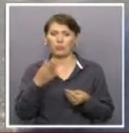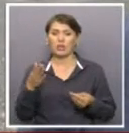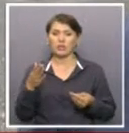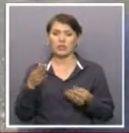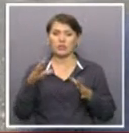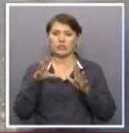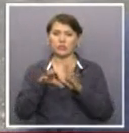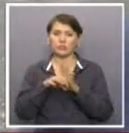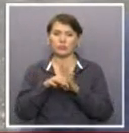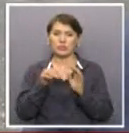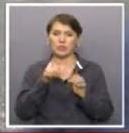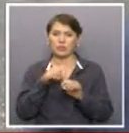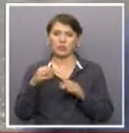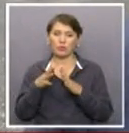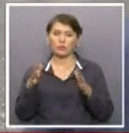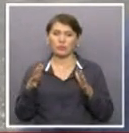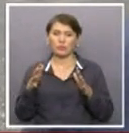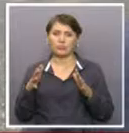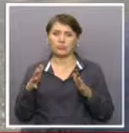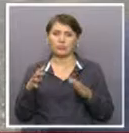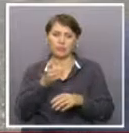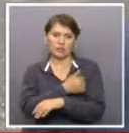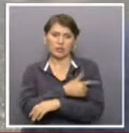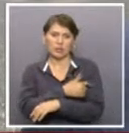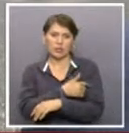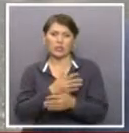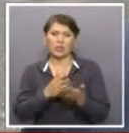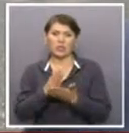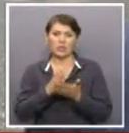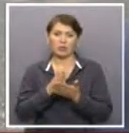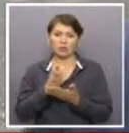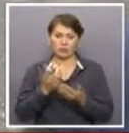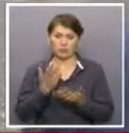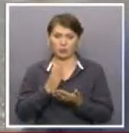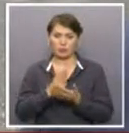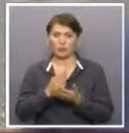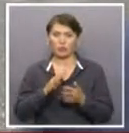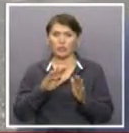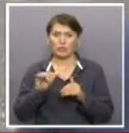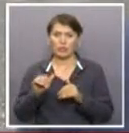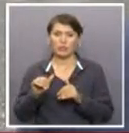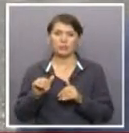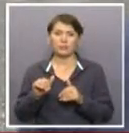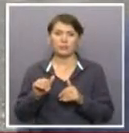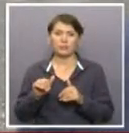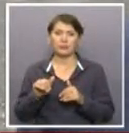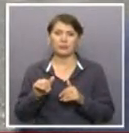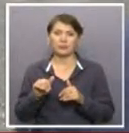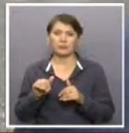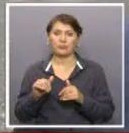Олардың ішінде ең көбісі енді мынау медициналық саладан келіп отыр. Одан кейін енді